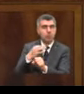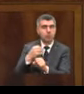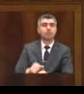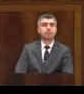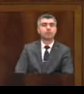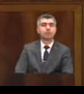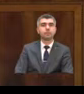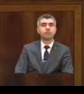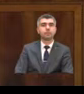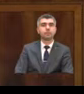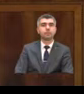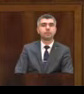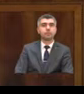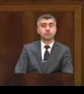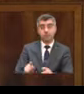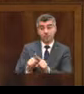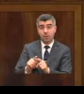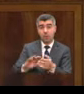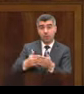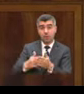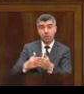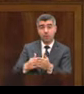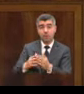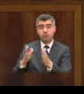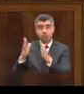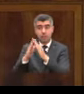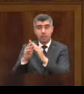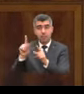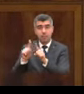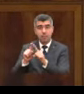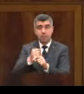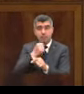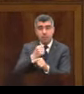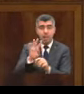بعضها. فبالرجوع إلى هذه المؤسسات، مؤسسات الرعاية الاجتماعية